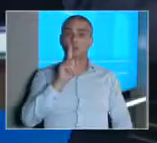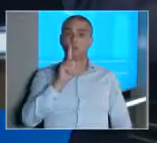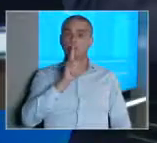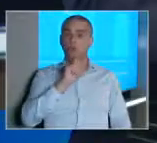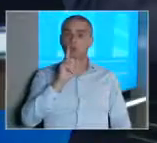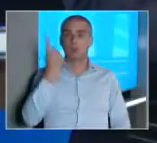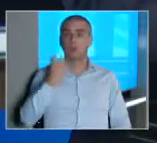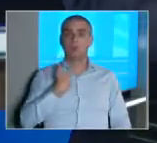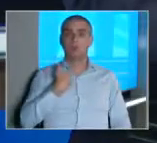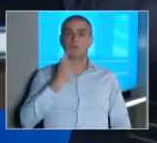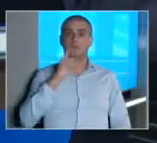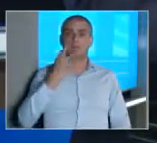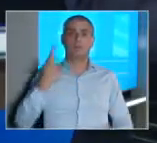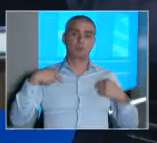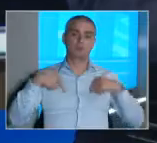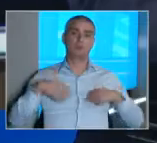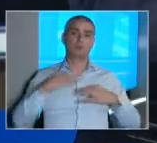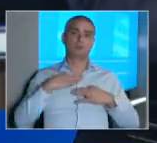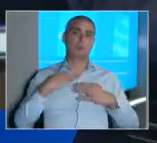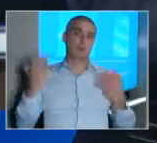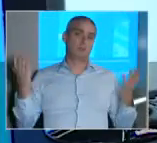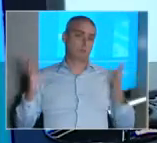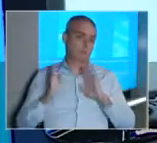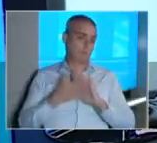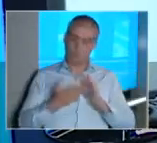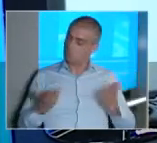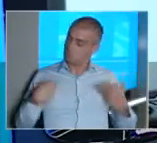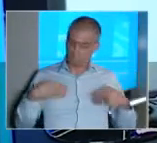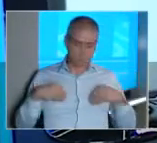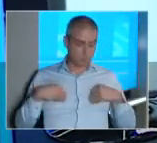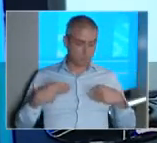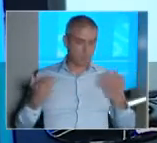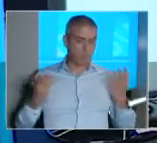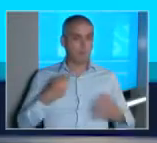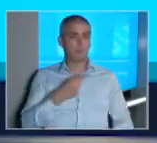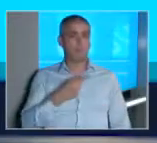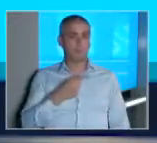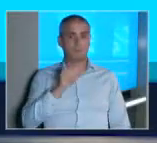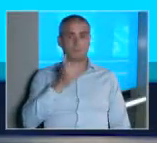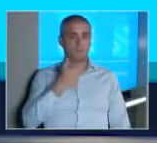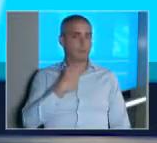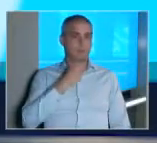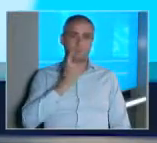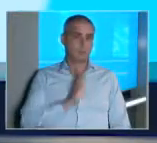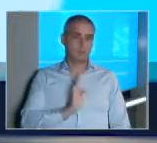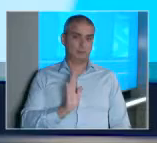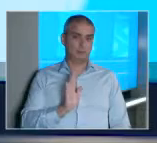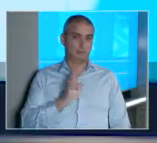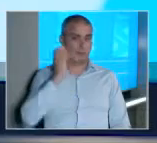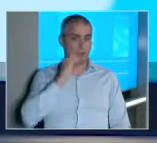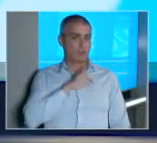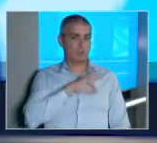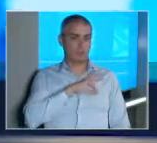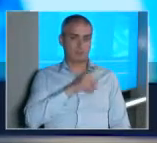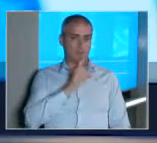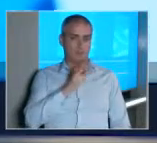בתנאי שלא יכתיבו לנו מי יהיה היושב ראש שלנו. בסדר. כל השאר מקובל ופתוח. מיכאל ביטון, כן. קודם כל, אנחנו לא צריכים את אביגדור